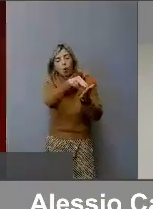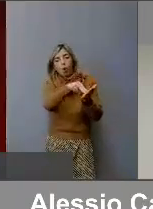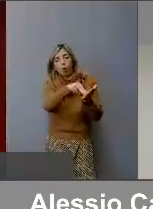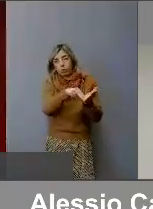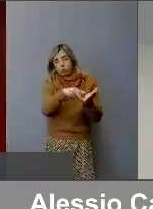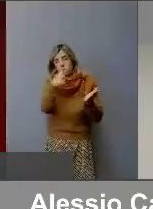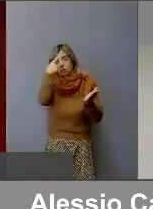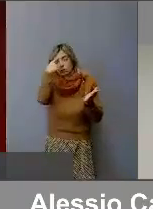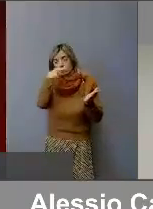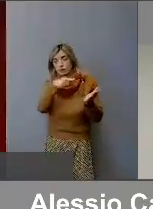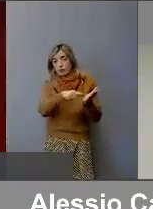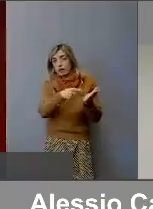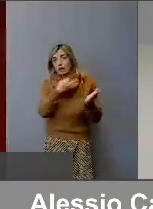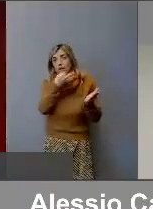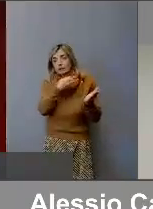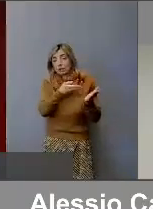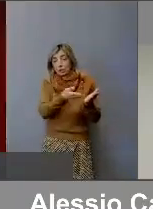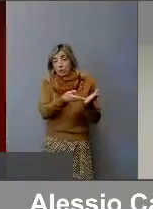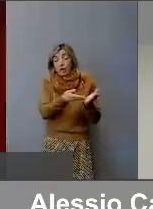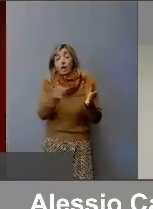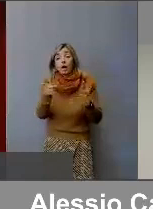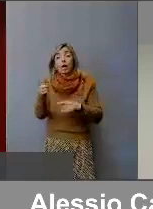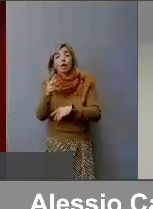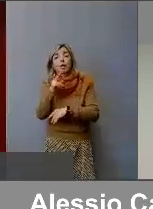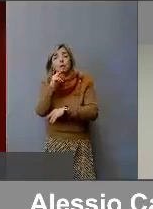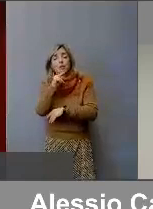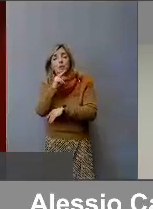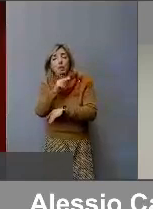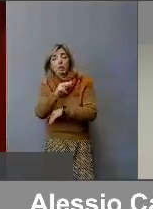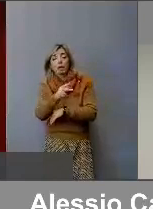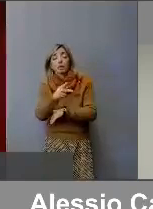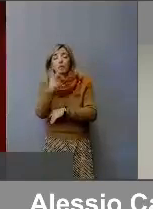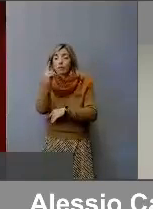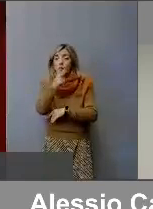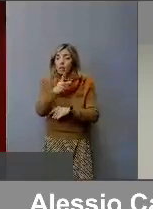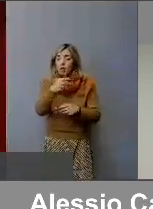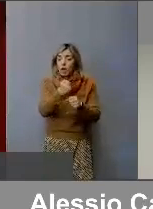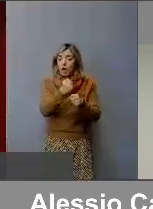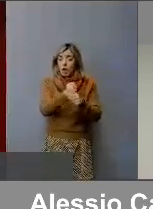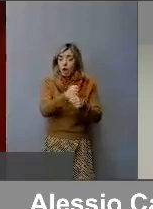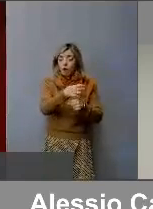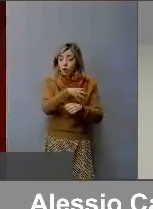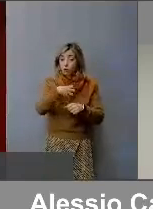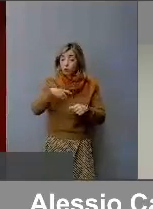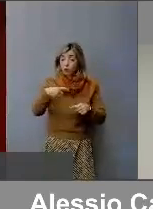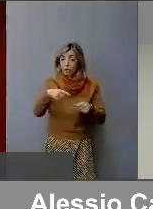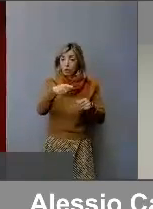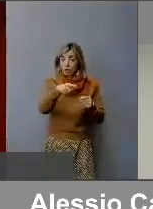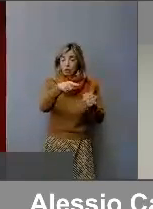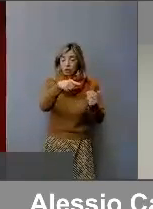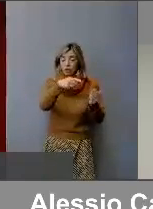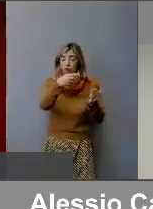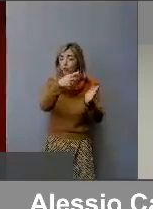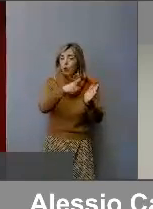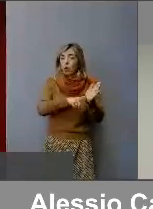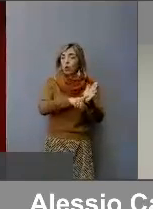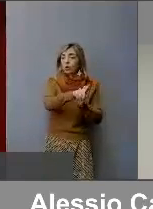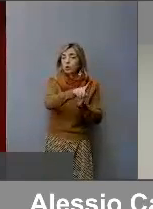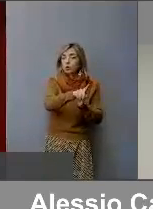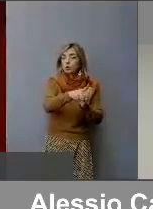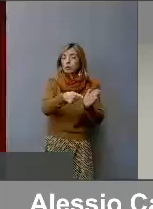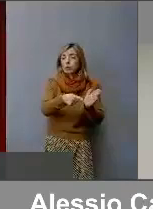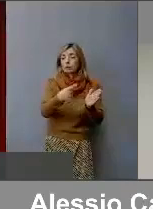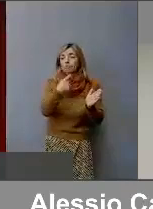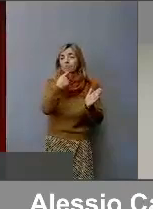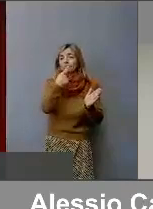citato come riportato ma d'altra parte anche nella conclusione di questo lavoro scientifico viene ribadita con la debolezza di questi giorni